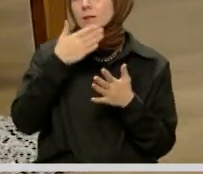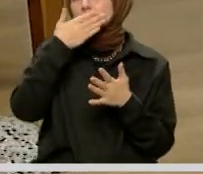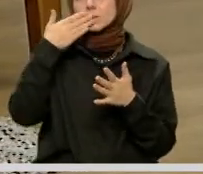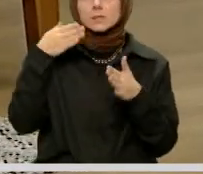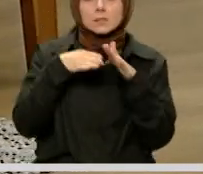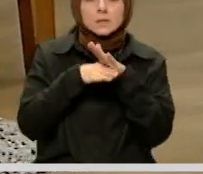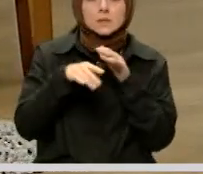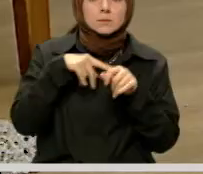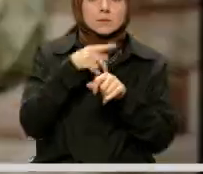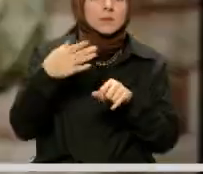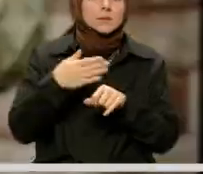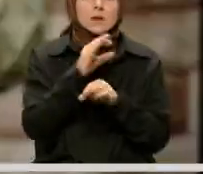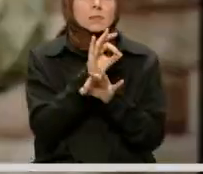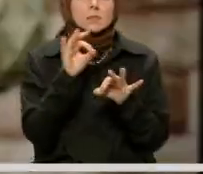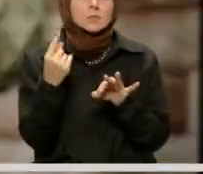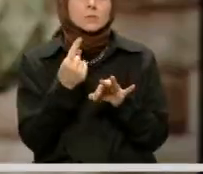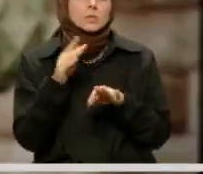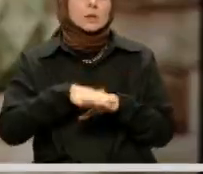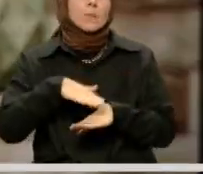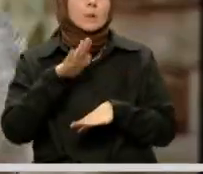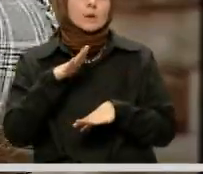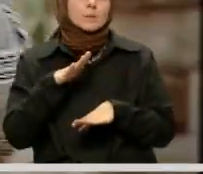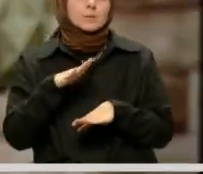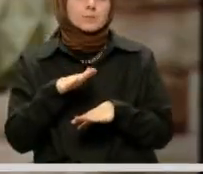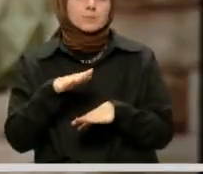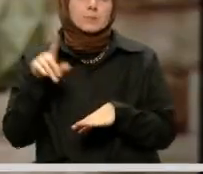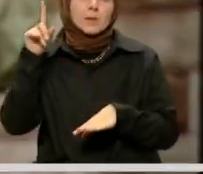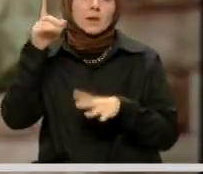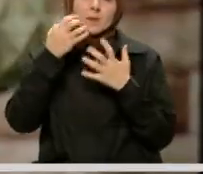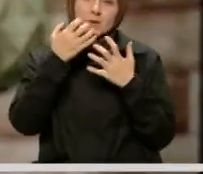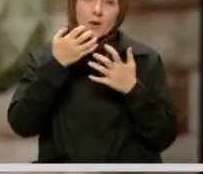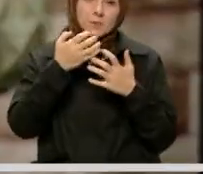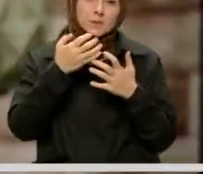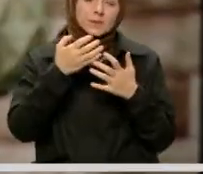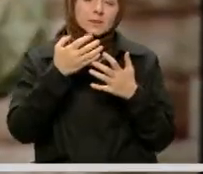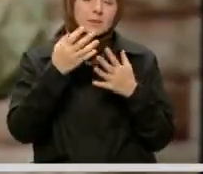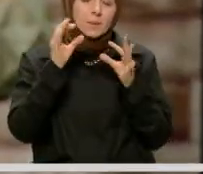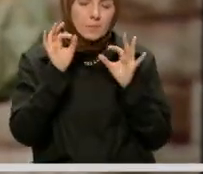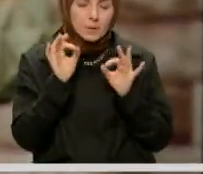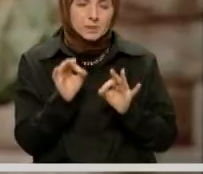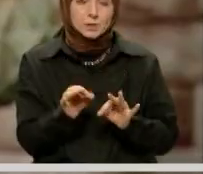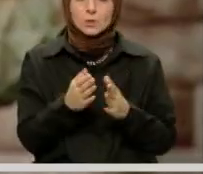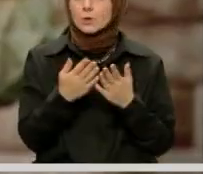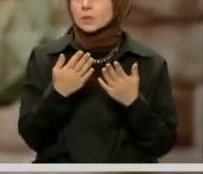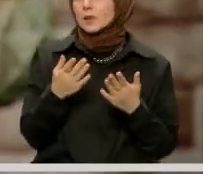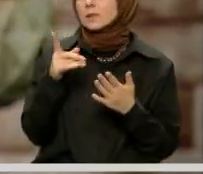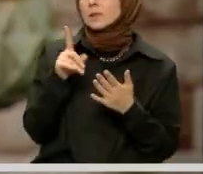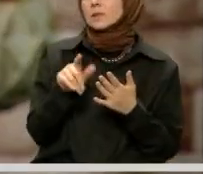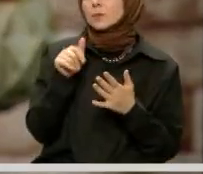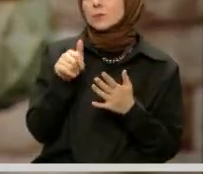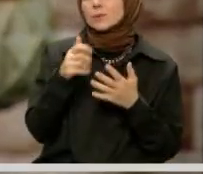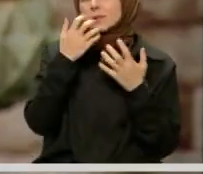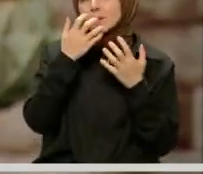daha hiçbir şey yapmayalım. Elimizi daha hiçbir şeye atmadan Allah'ın rahmeti akmaya başlıyor. Yani ilk günlerin rahmet olması